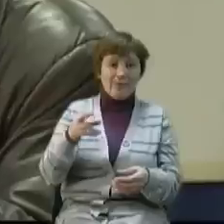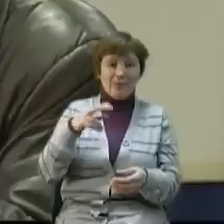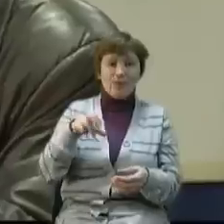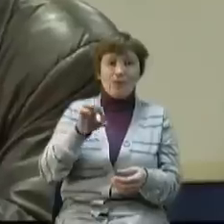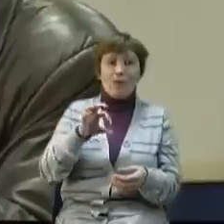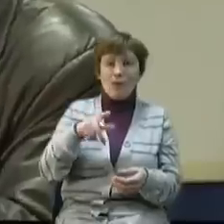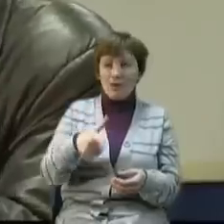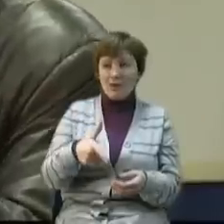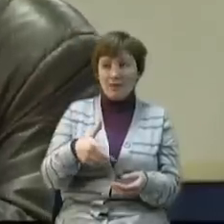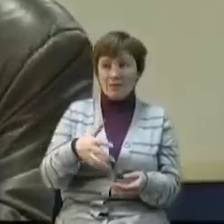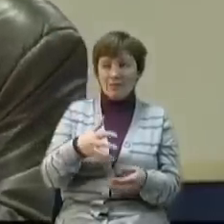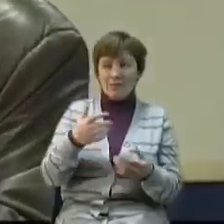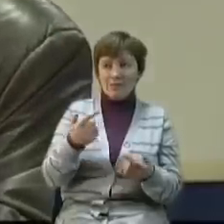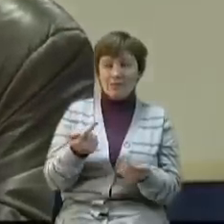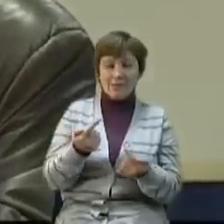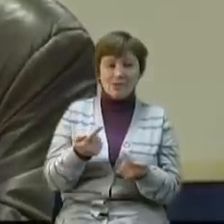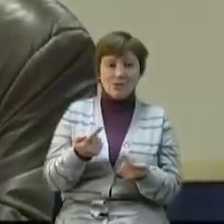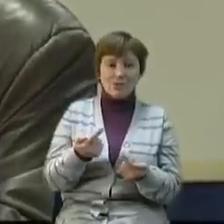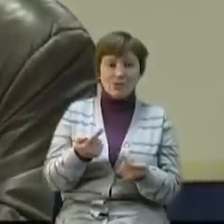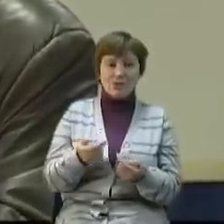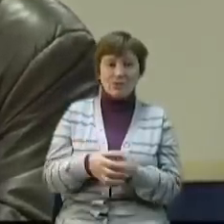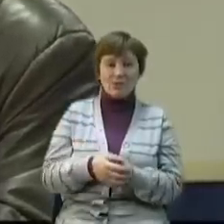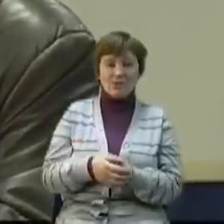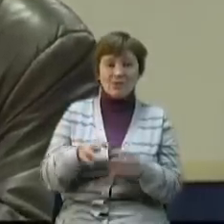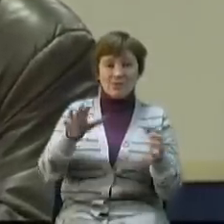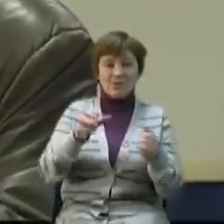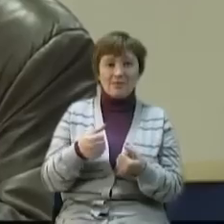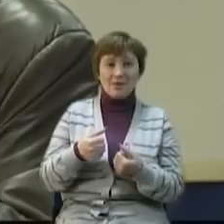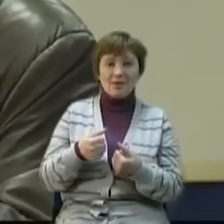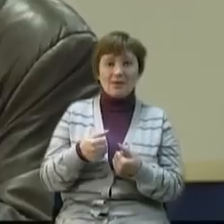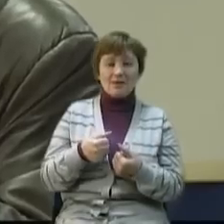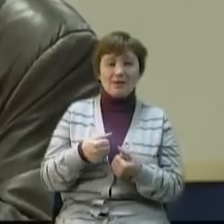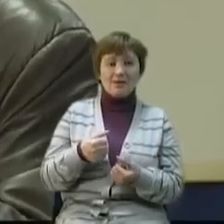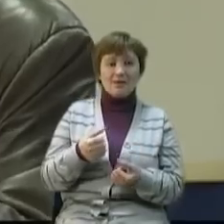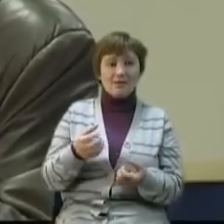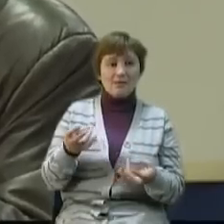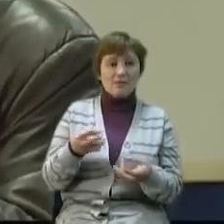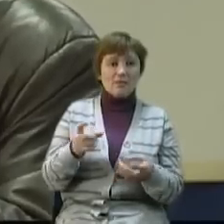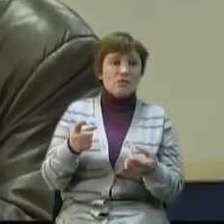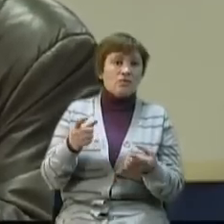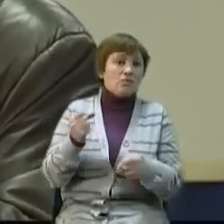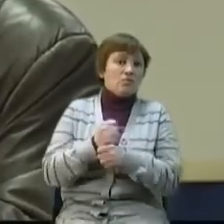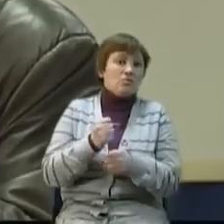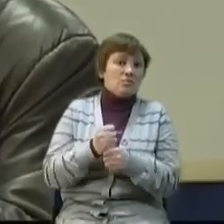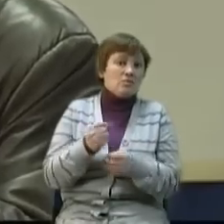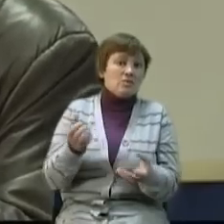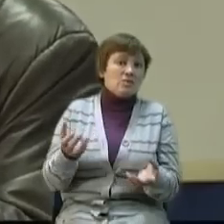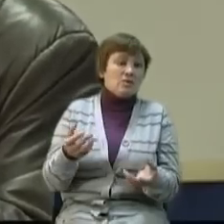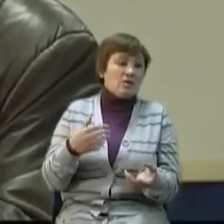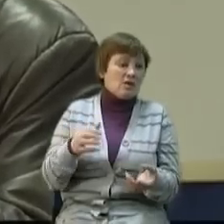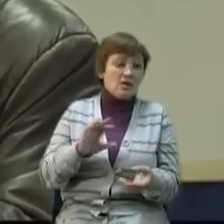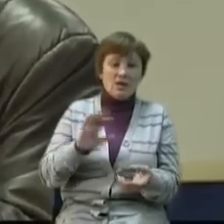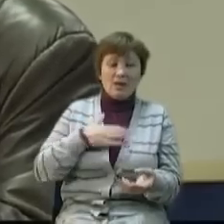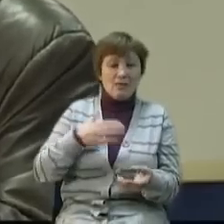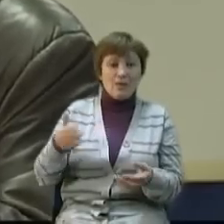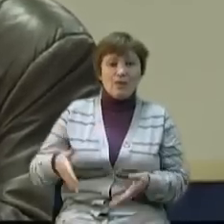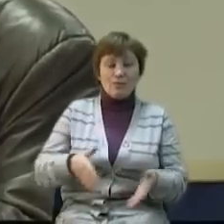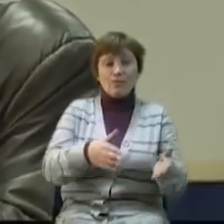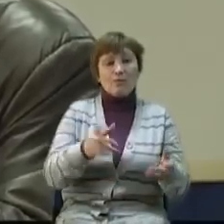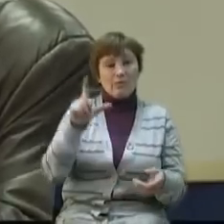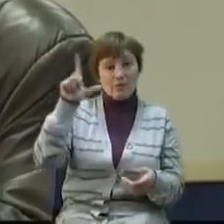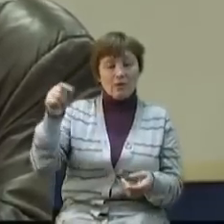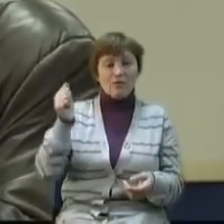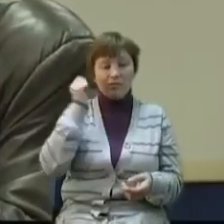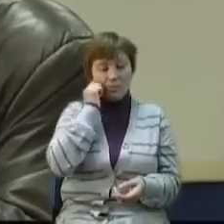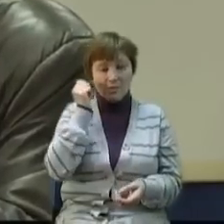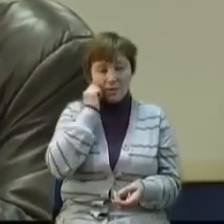меня их отсчитывали обратно. Вот. Потом, значит, думаю, надо, что я могу? Ну, наверное, это не мой путь. Вот поеду в Москву,